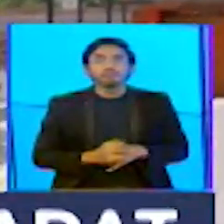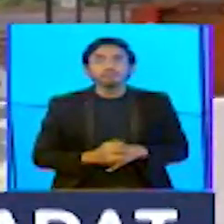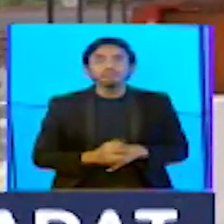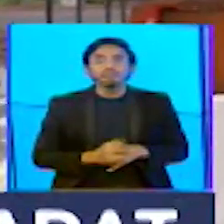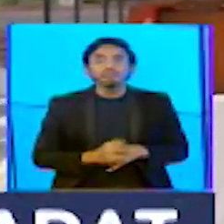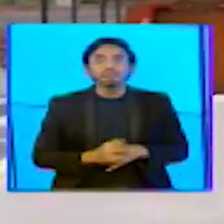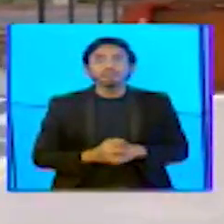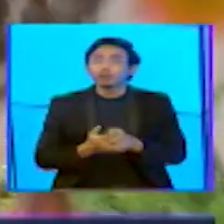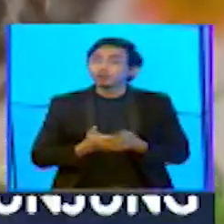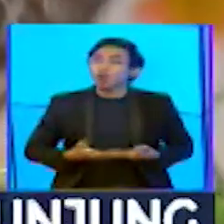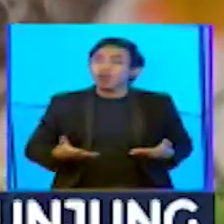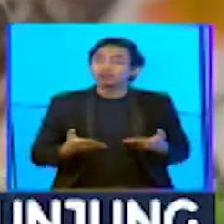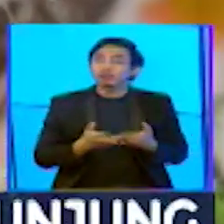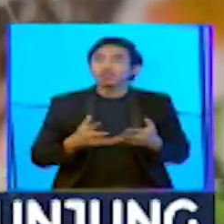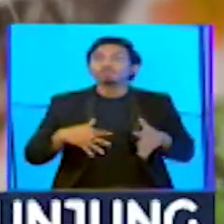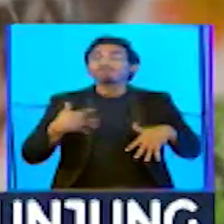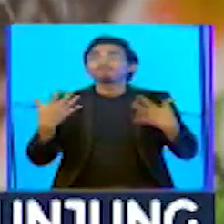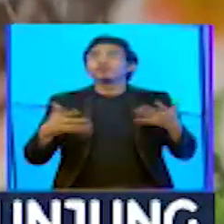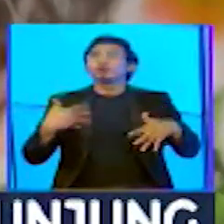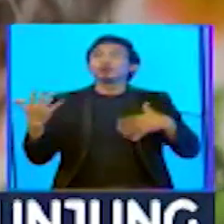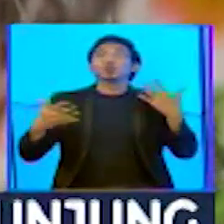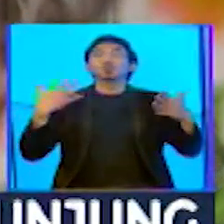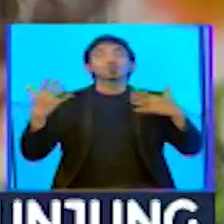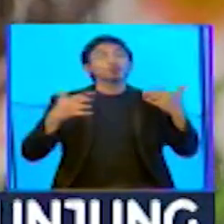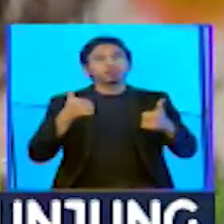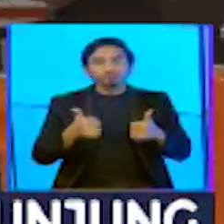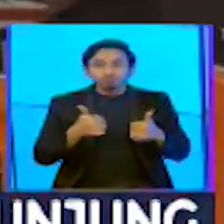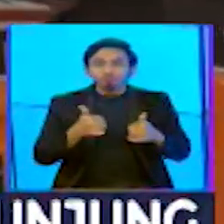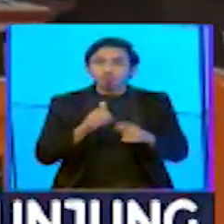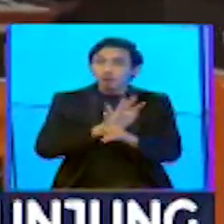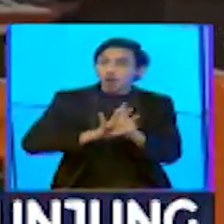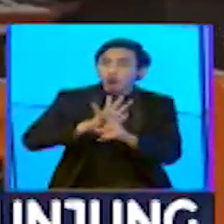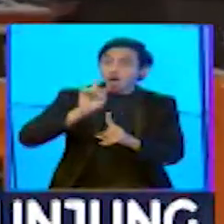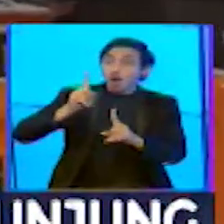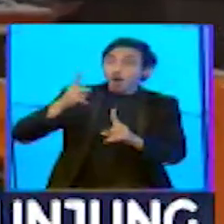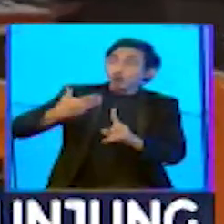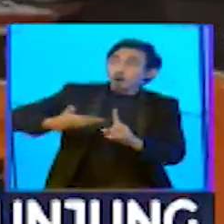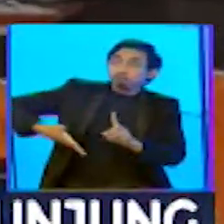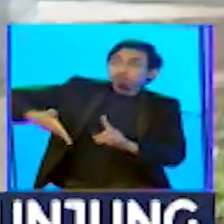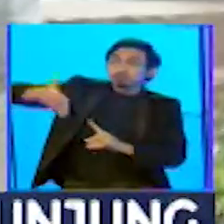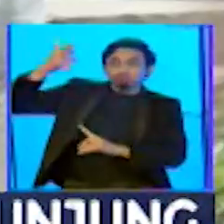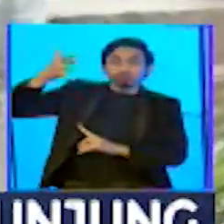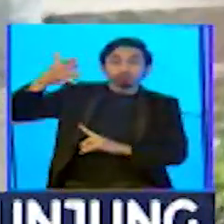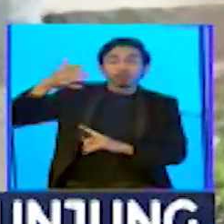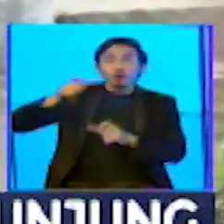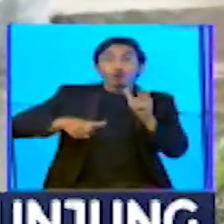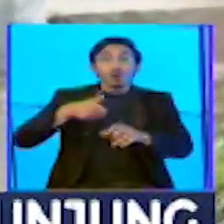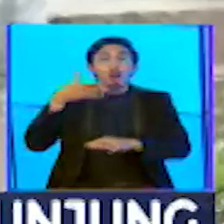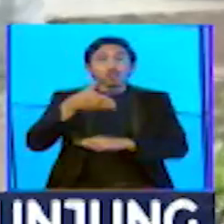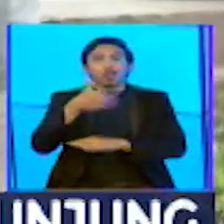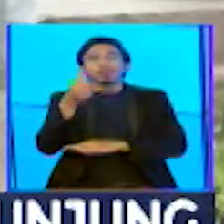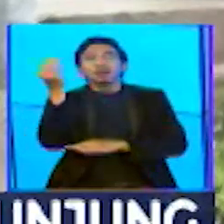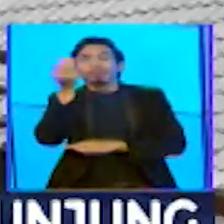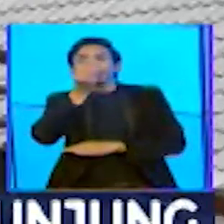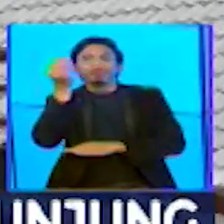Suasana sejuk di Lembah Harau dan latar belakang pemandangan tebing tinggi membuat pengunjung tak terasa lelah saat berkeliling menikmati